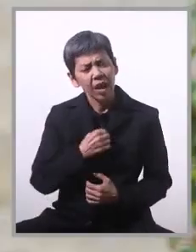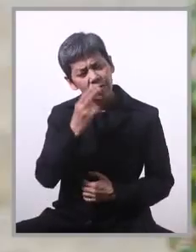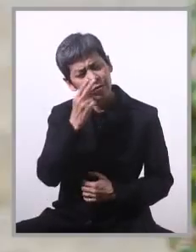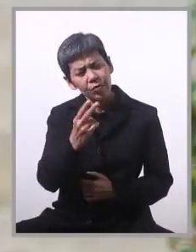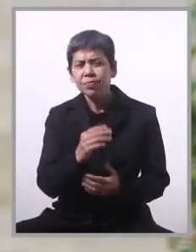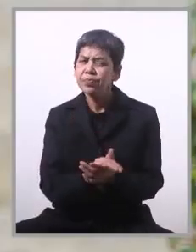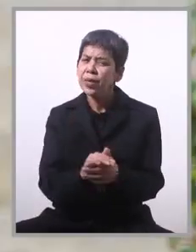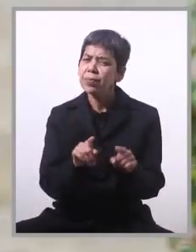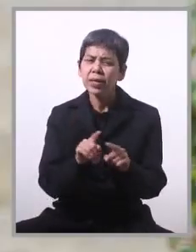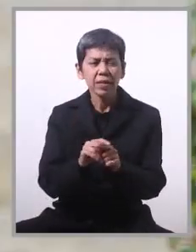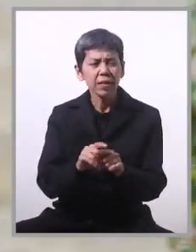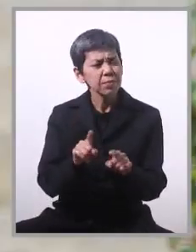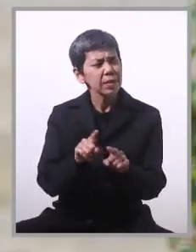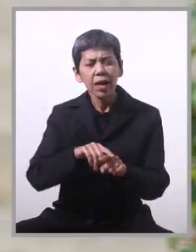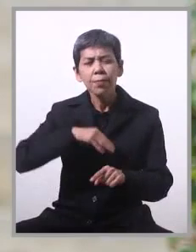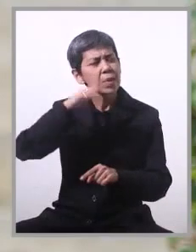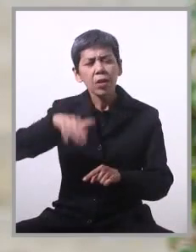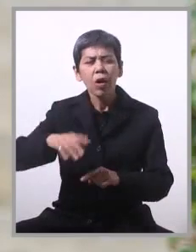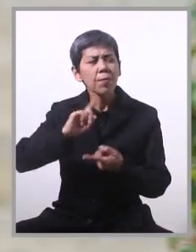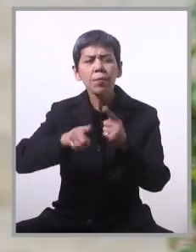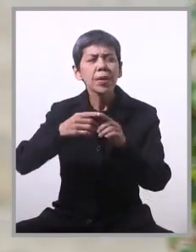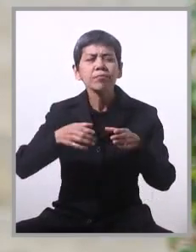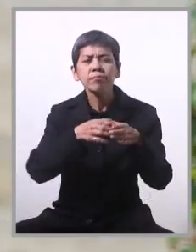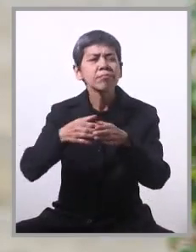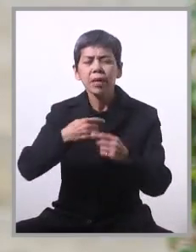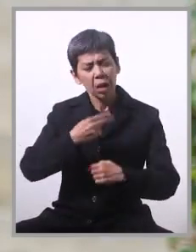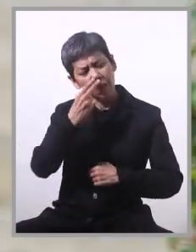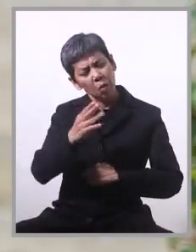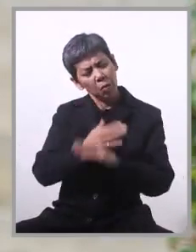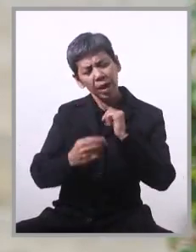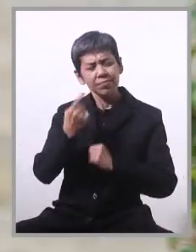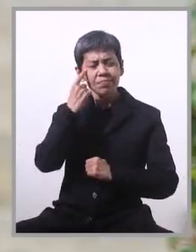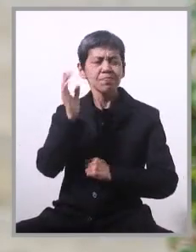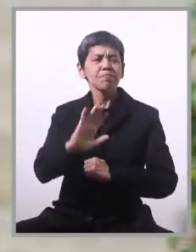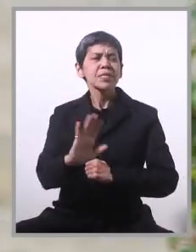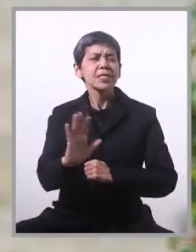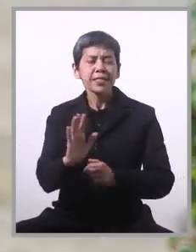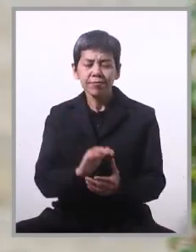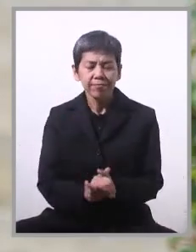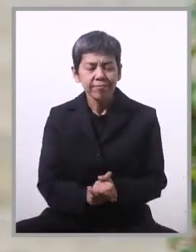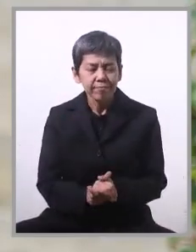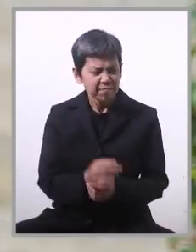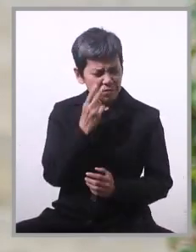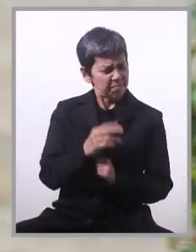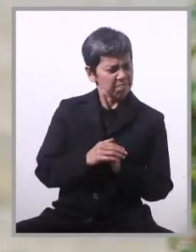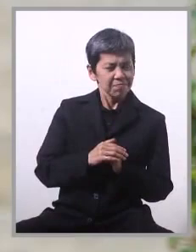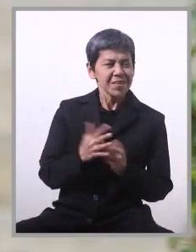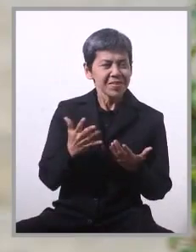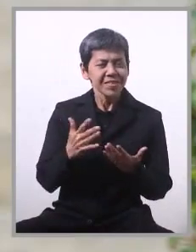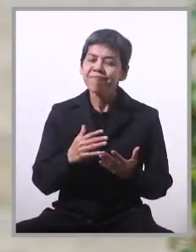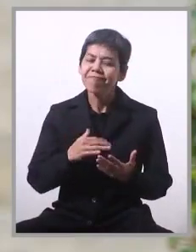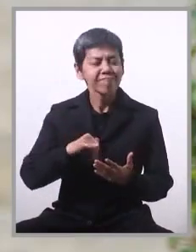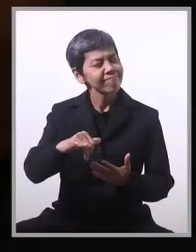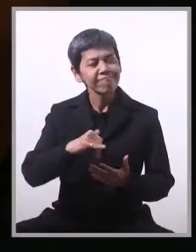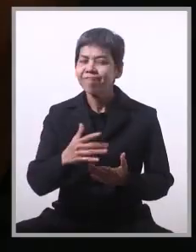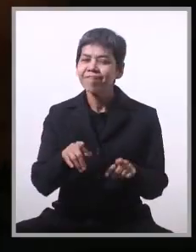เหมือนเขาเป็นพี่เป็นน้องเพื่อนๆอย่างเงี้ยค่ะไม่ได้มองว่าเขาเป็นแบบพิการแล้วจะมองเป็นอย่างอื่นนะคะ